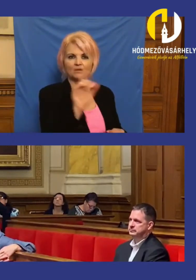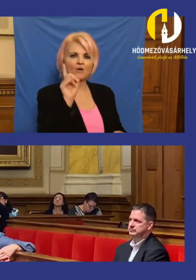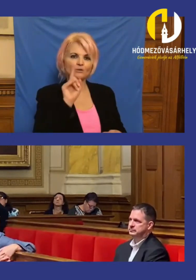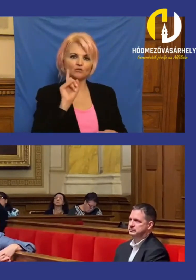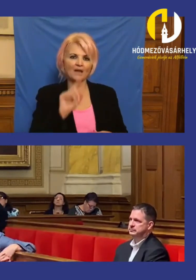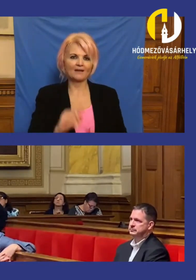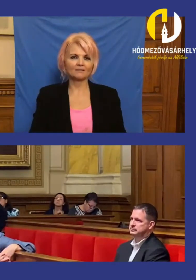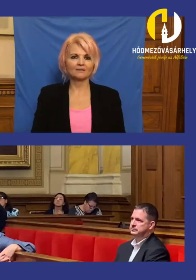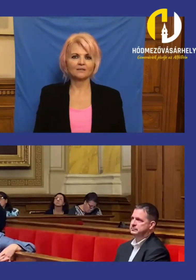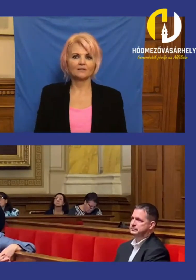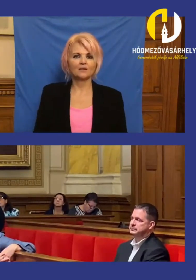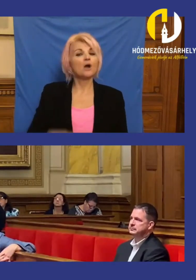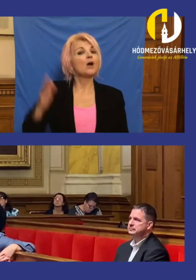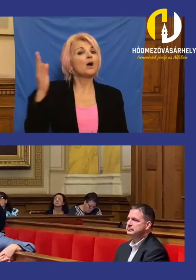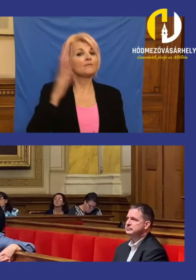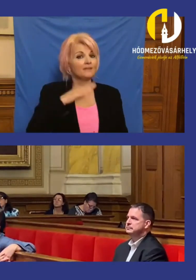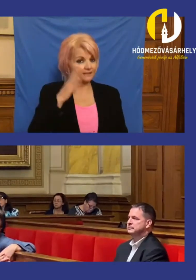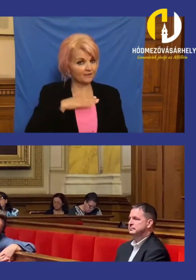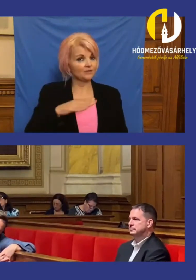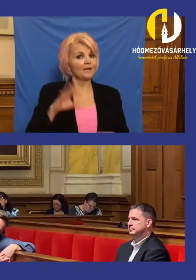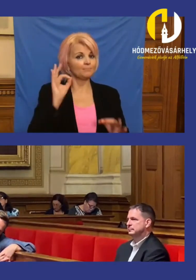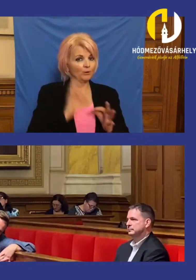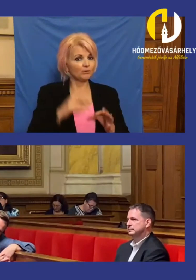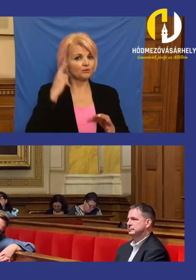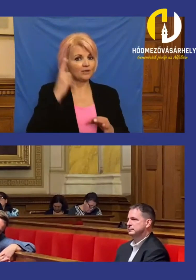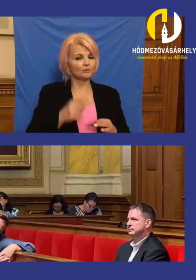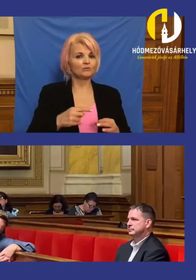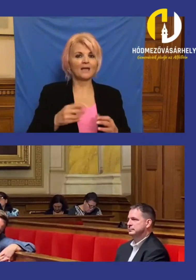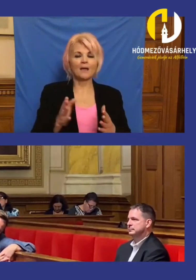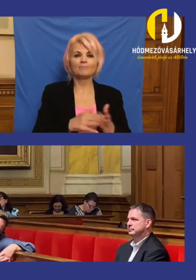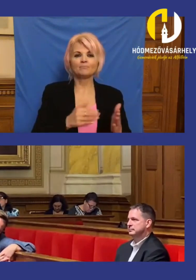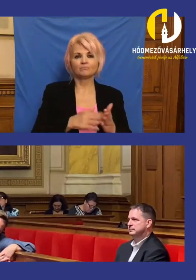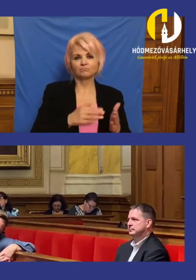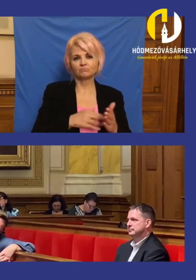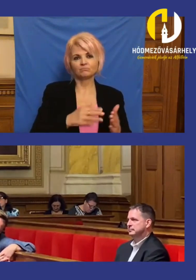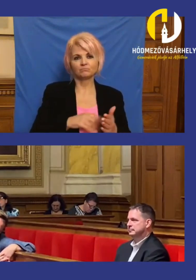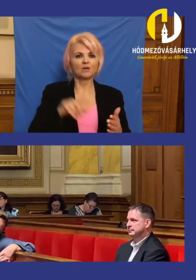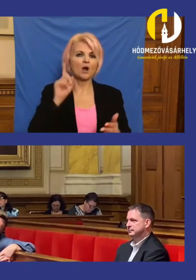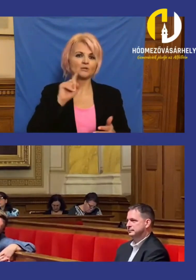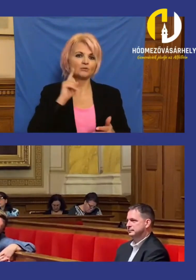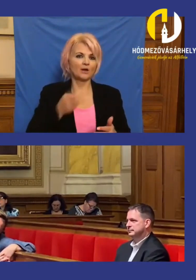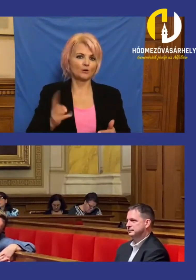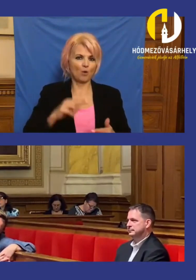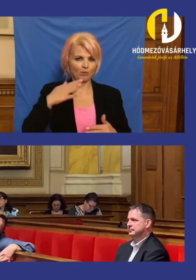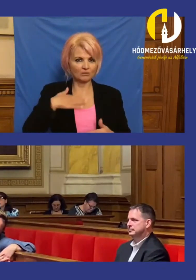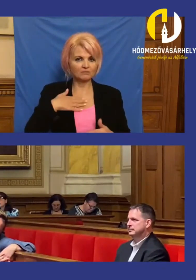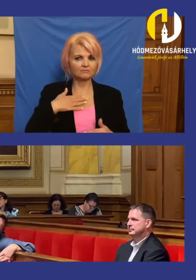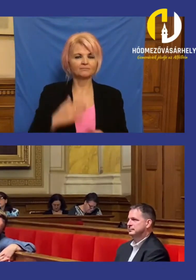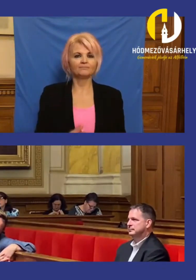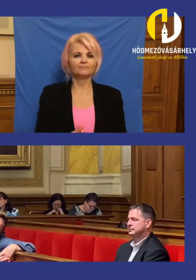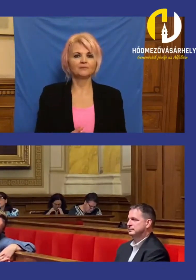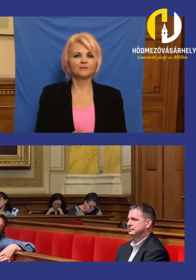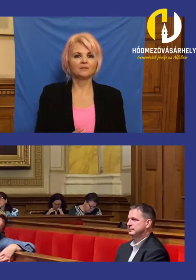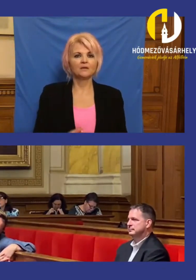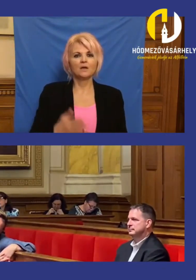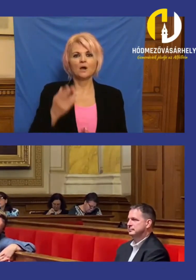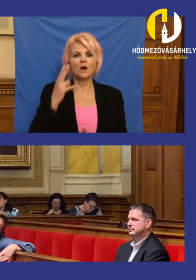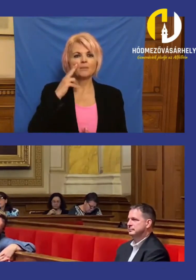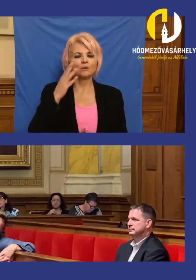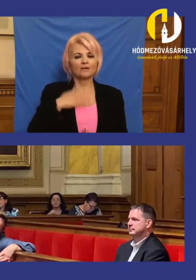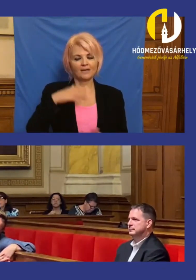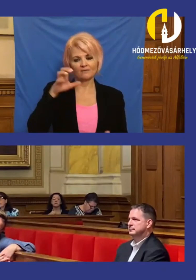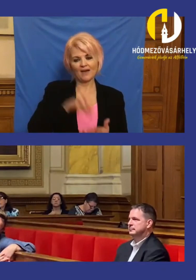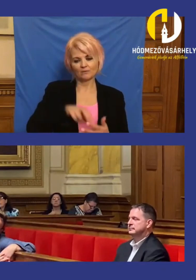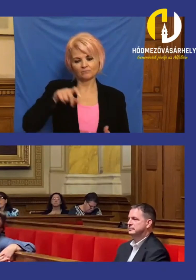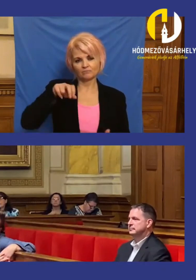ezt szerintem a értelmes fideszesek pontosan tudják azt, hogy mocskos módon hazudoznak rólunk. Én szerintem nagyon, amikor én látok, sétálok a városba, és